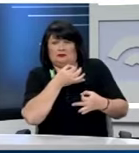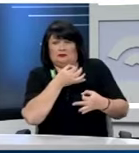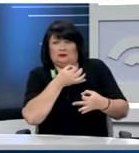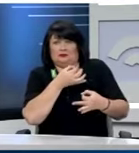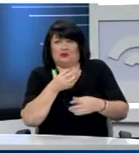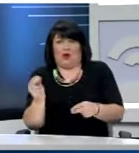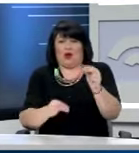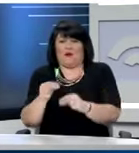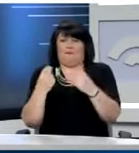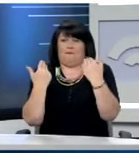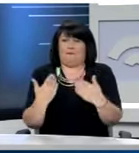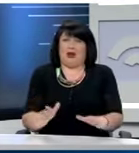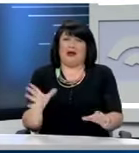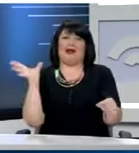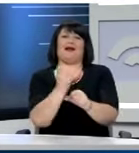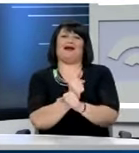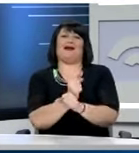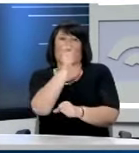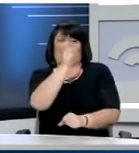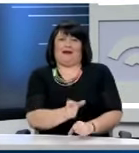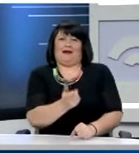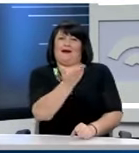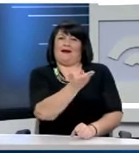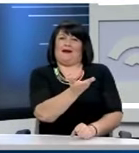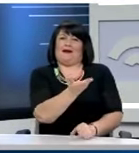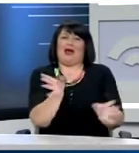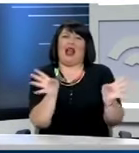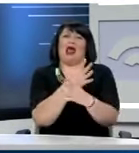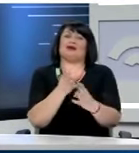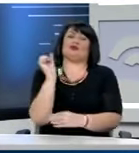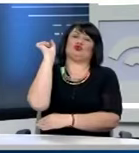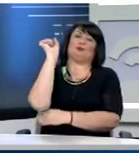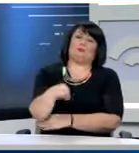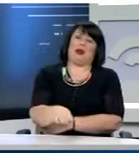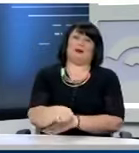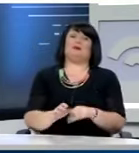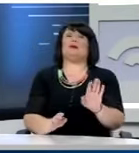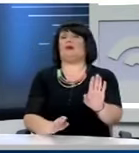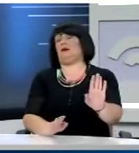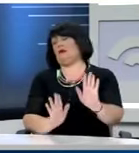την εκλογική αναμέτρηση νικήσατε εσείς το λαϊκισμό. Πάει πολύ.